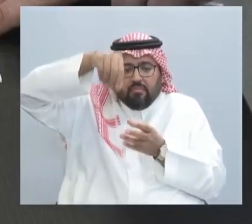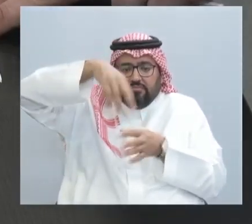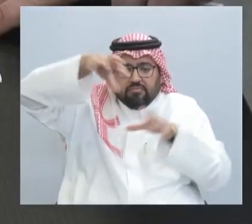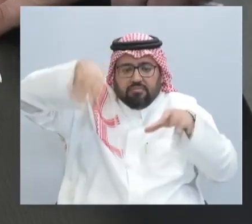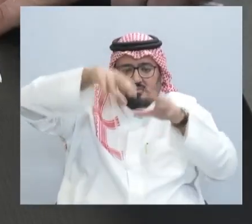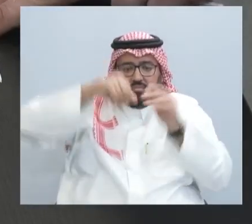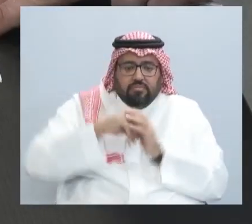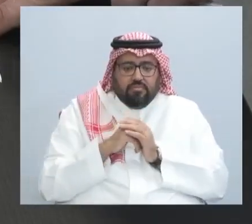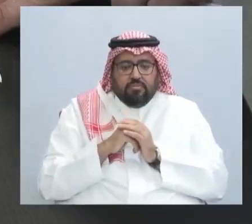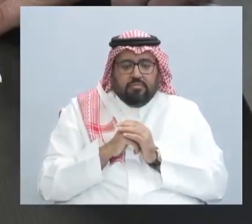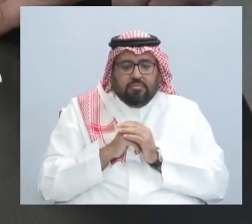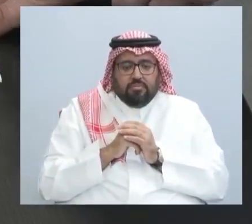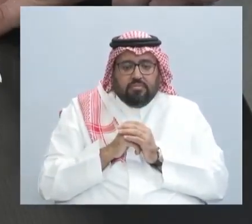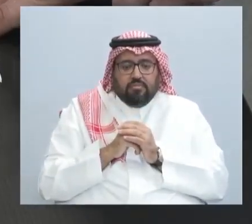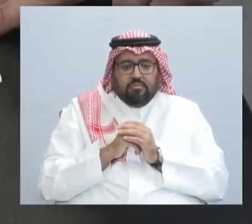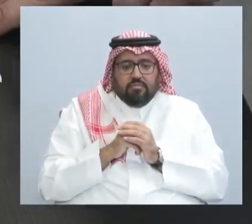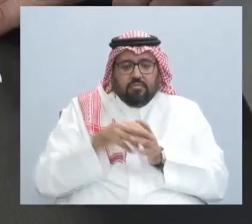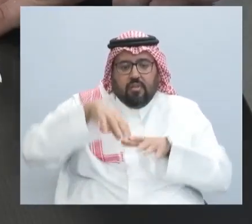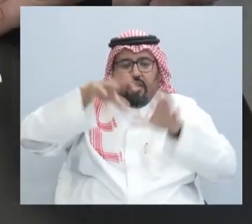وكذلك مع